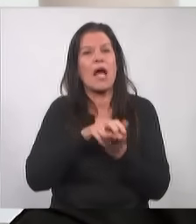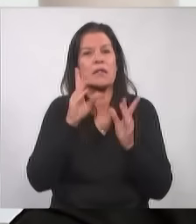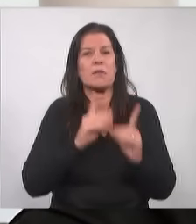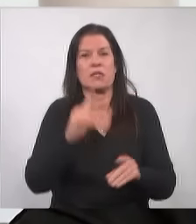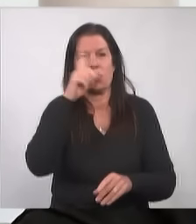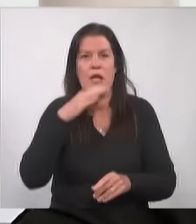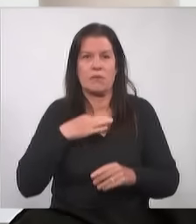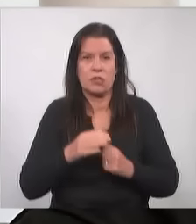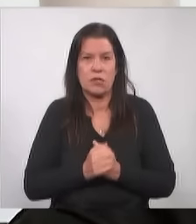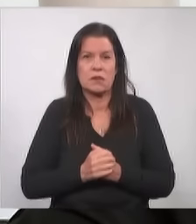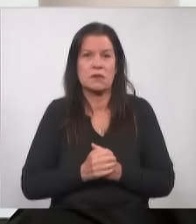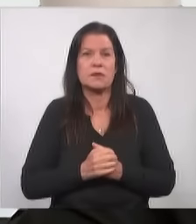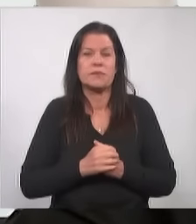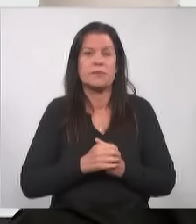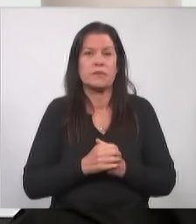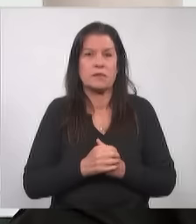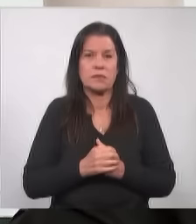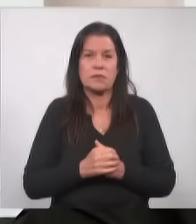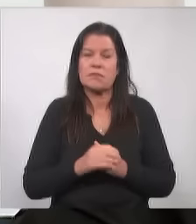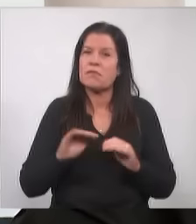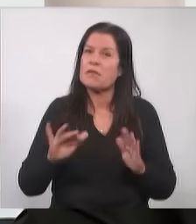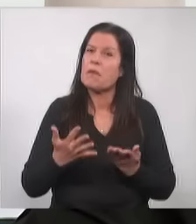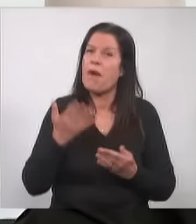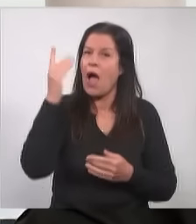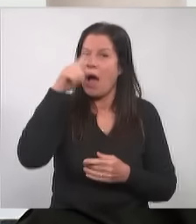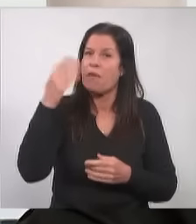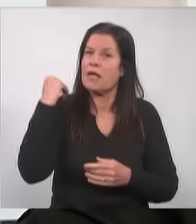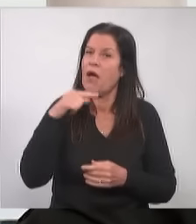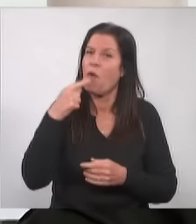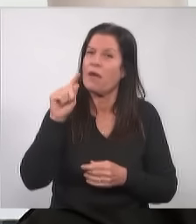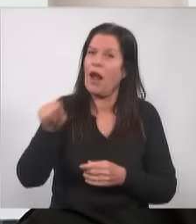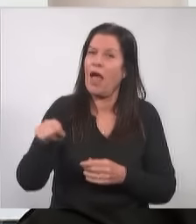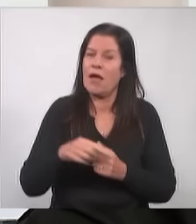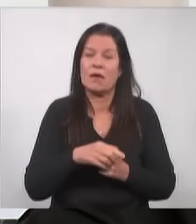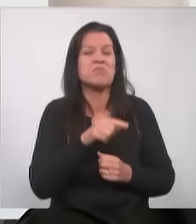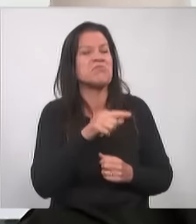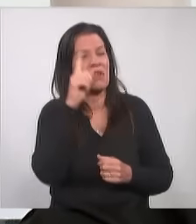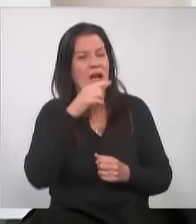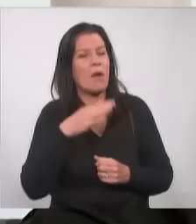הולך לפי הדרך שלו. מה הוא היה אומר לך? הוא היה גאה בי, באמת הוא היה גאה בי.